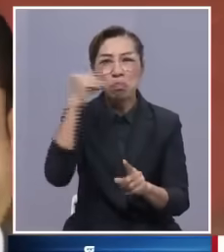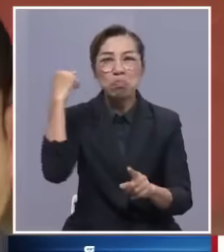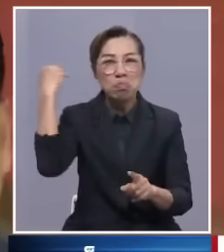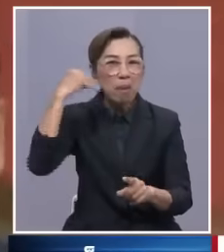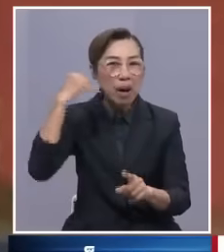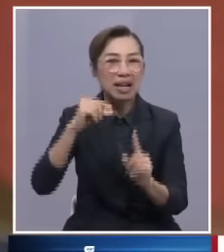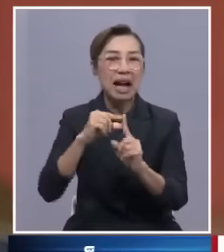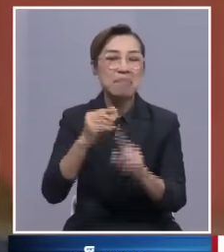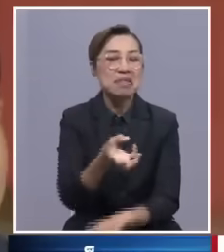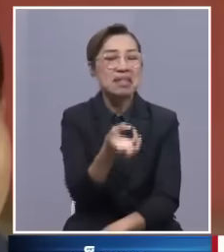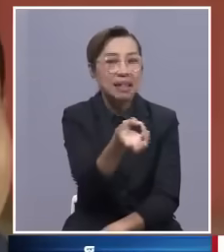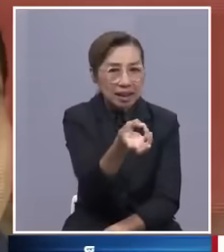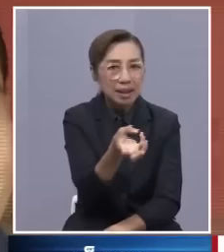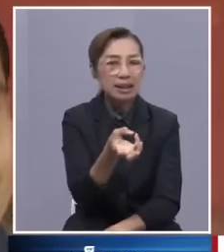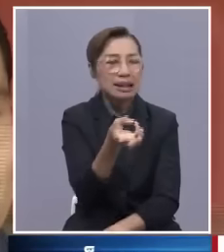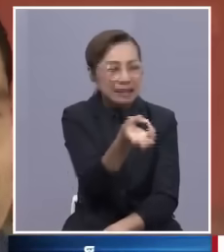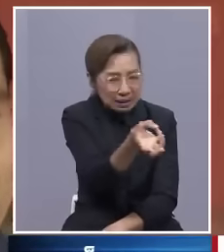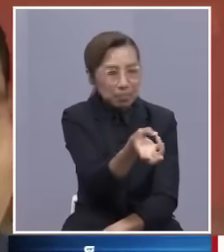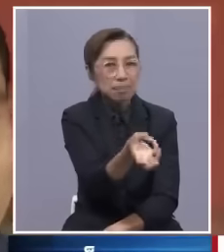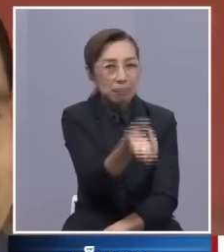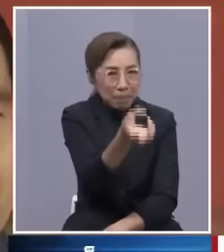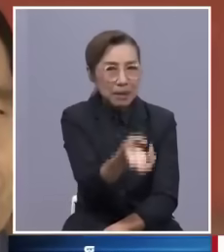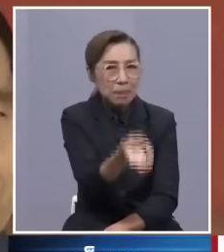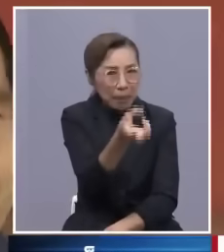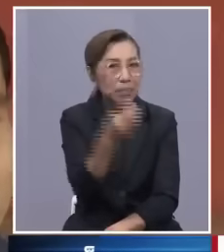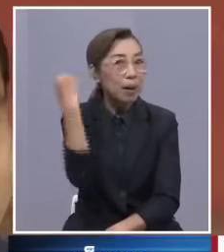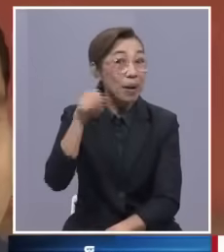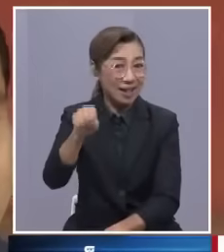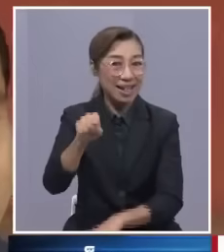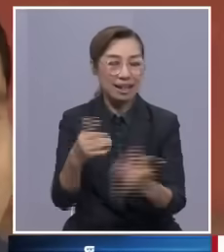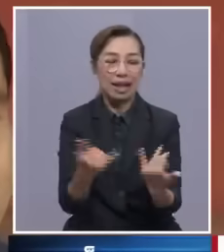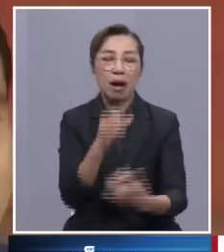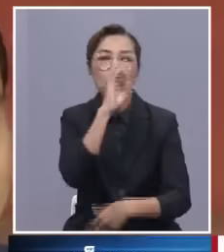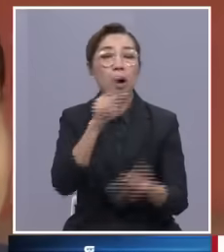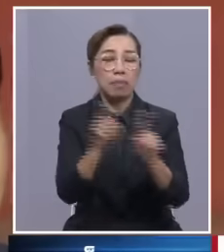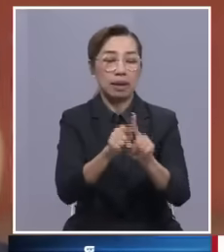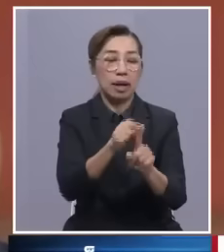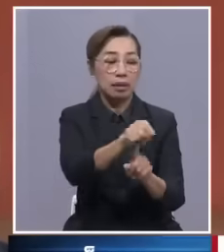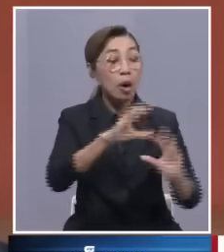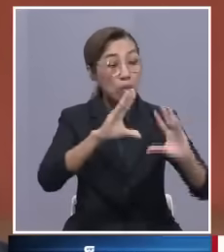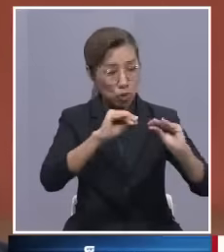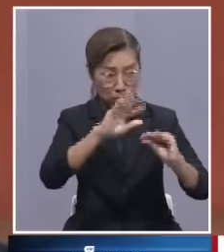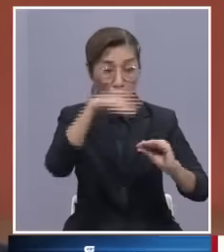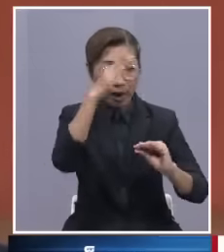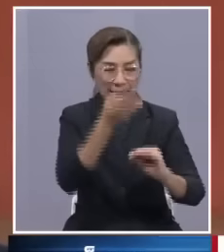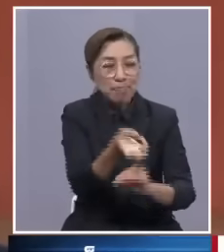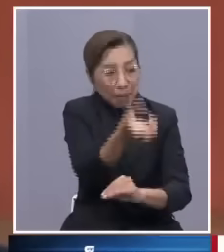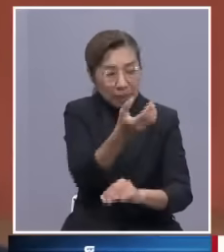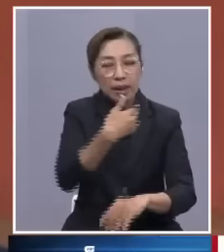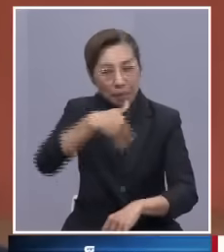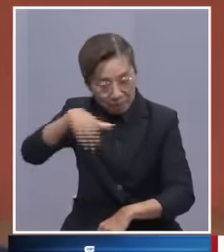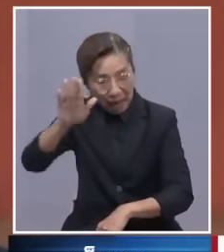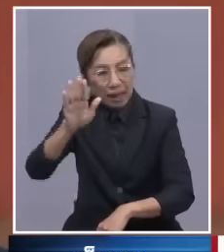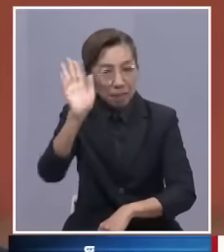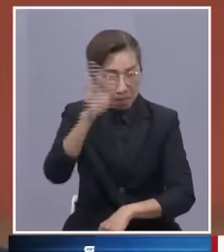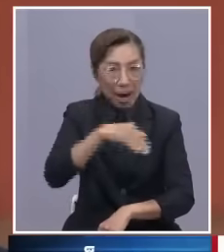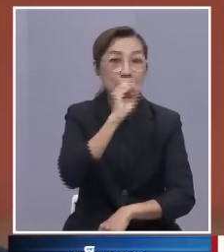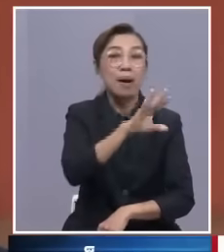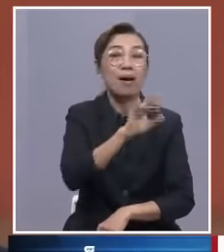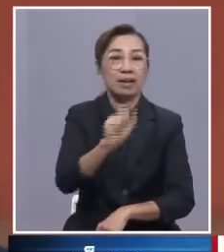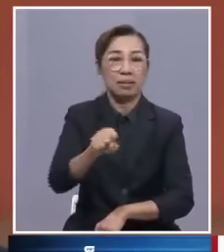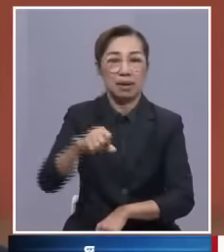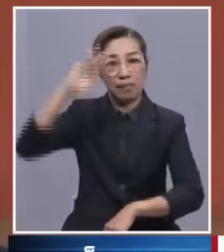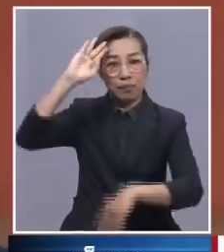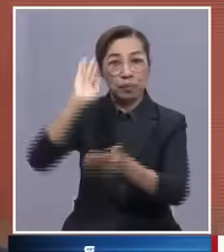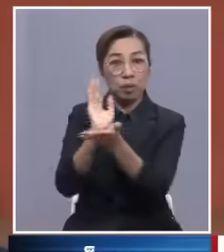อนิดนึง รอนิดนึงนะฮะท่านก็บอกว่าขอประชุมก่อนนิดนึงแล้วก็เดินขึ้นห้องประชุมไปในขณะที่ตัวพลตำรวจเอกร